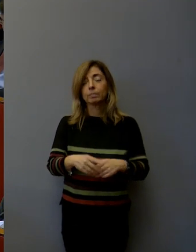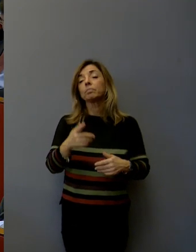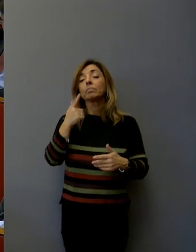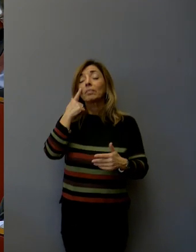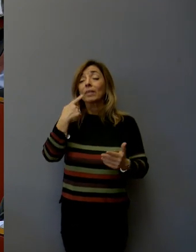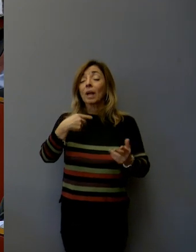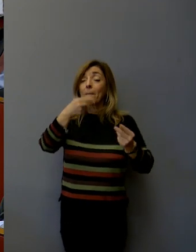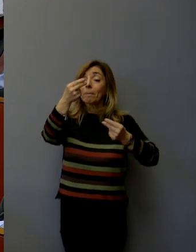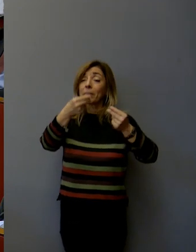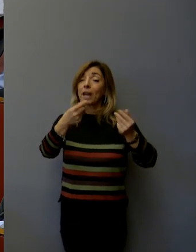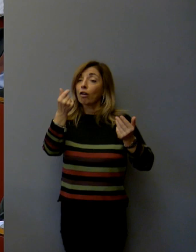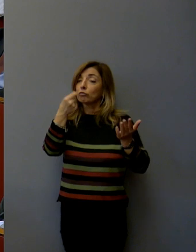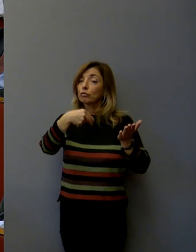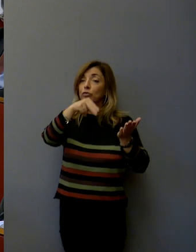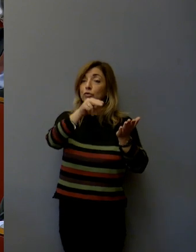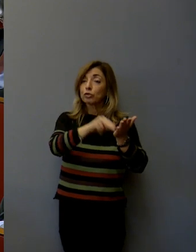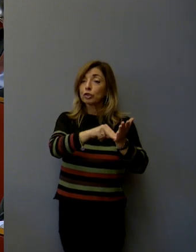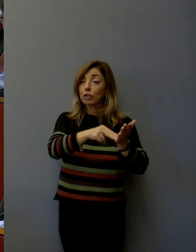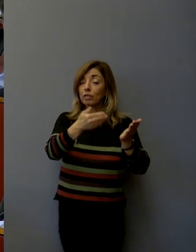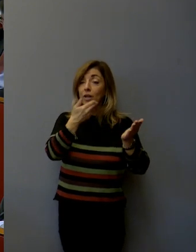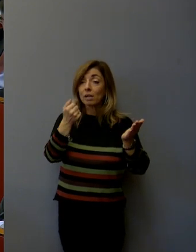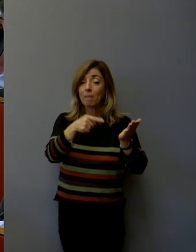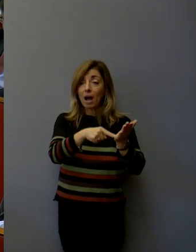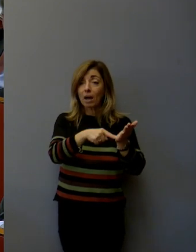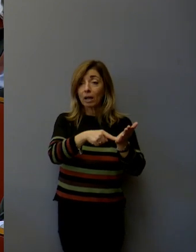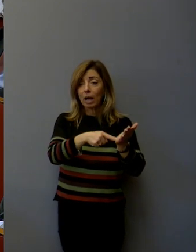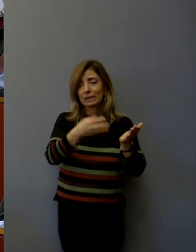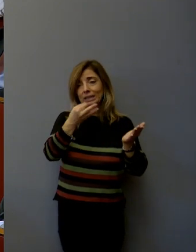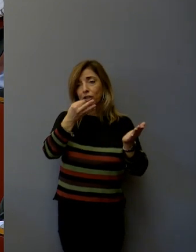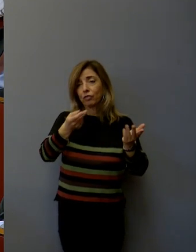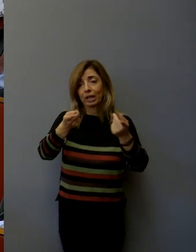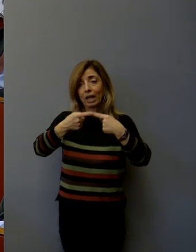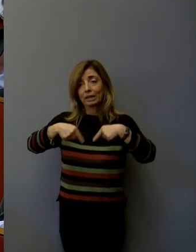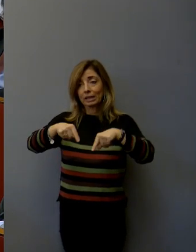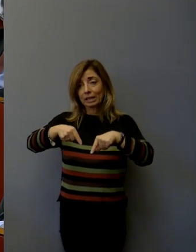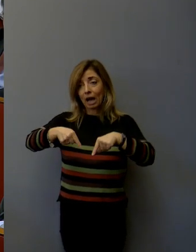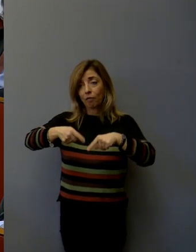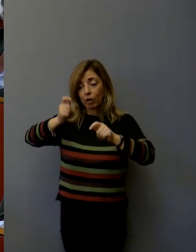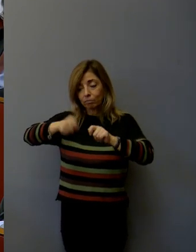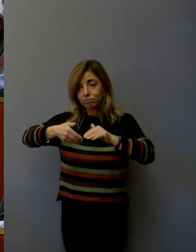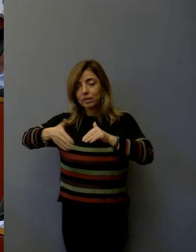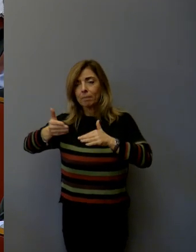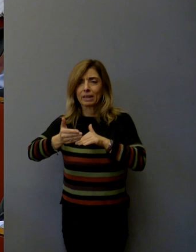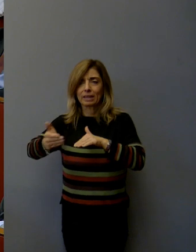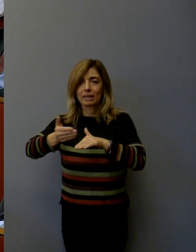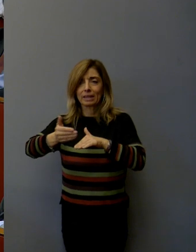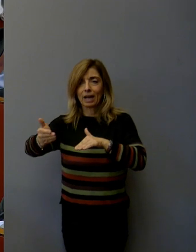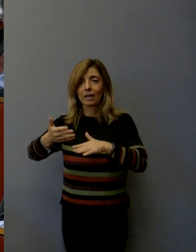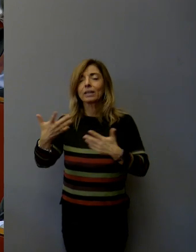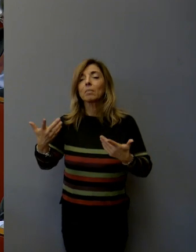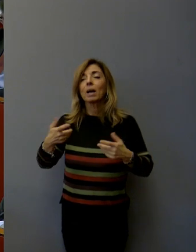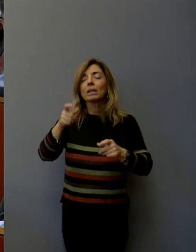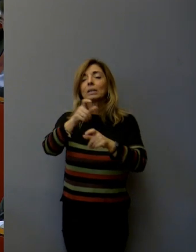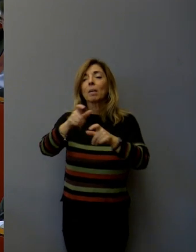di lancio questi tavoli partiranno senz'altro con Maggiore ritardo ma soprattutto che garanziessi danno alle persone che vorrebbero